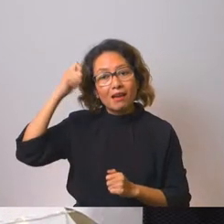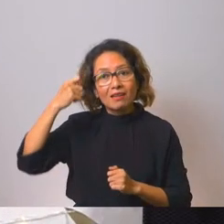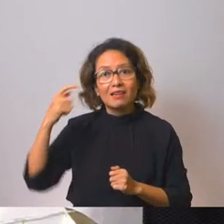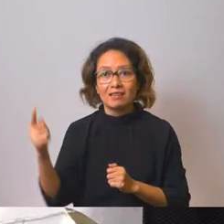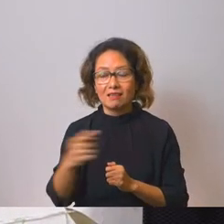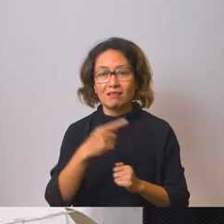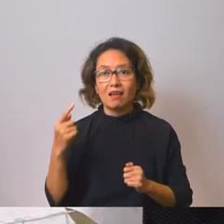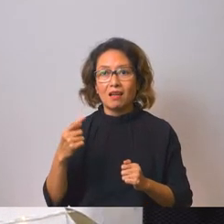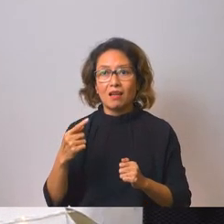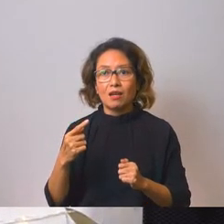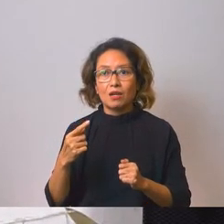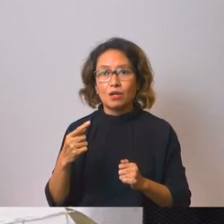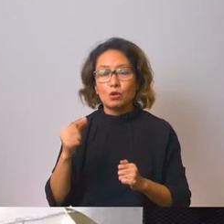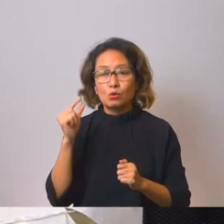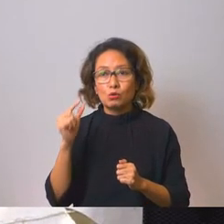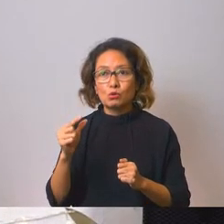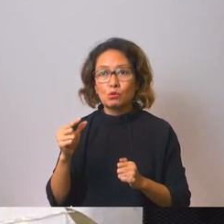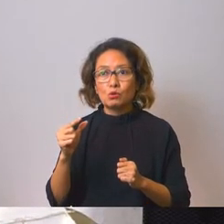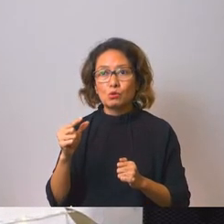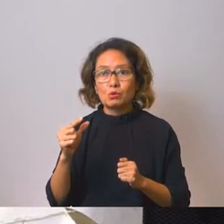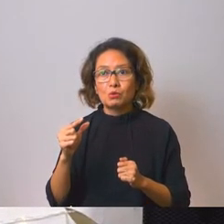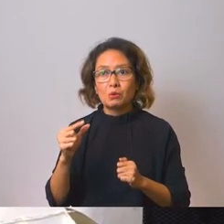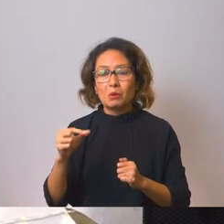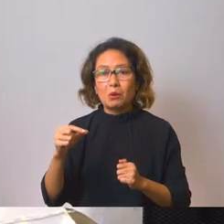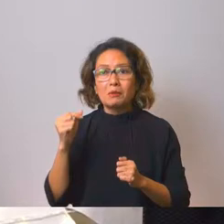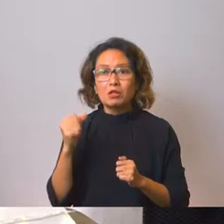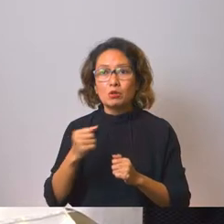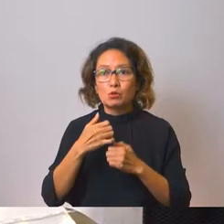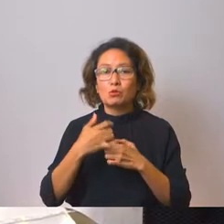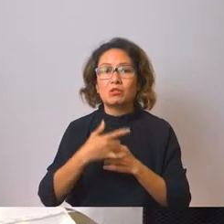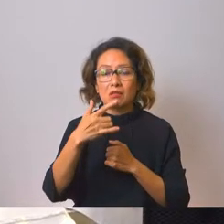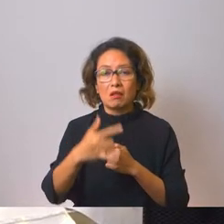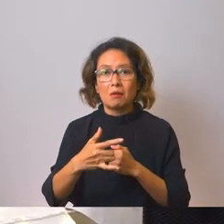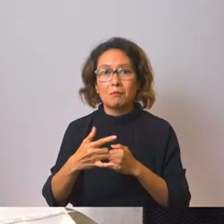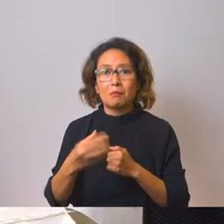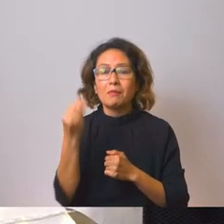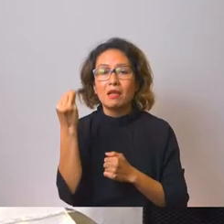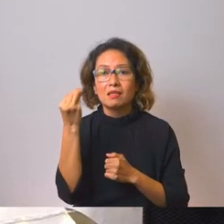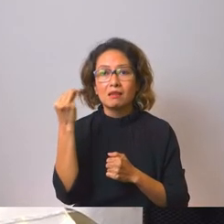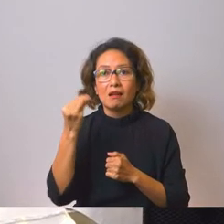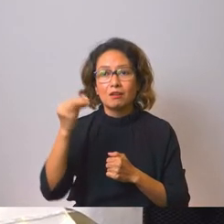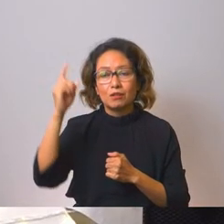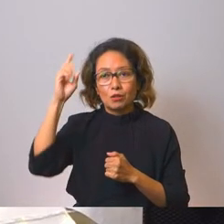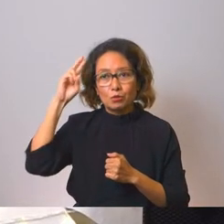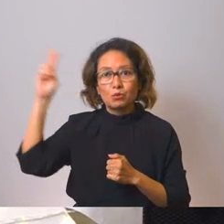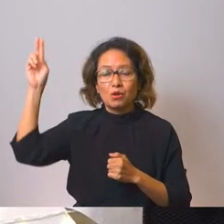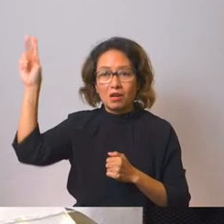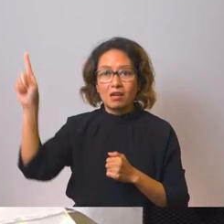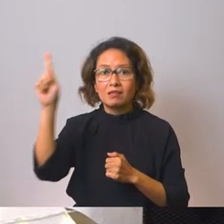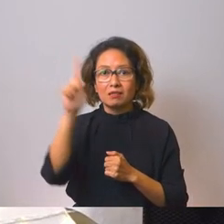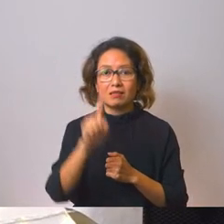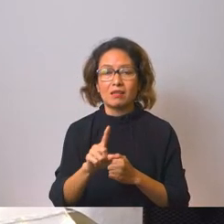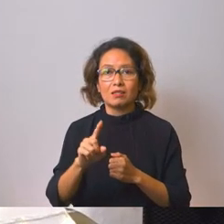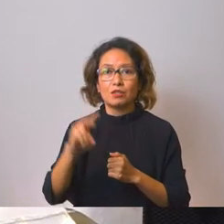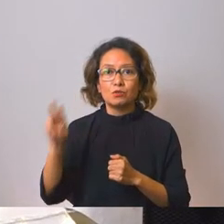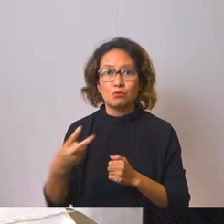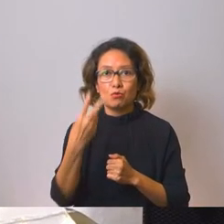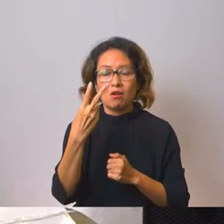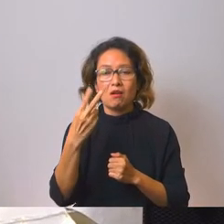mengingatkan kita agar tetap bertekun menantikan kedatangan Tuhan untuk kedua